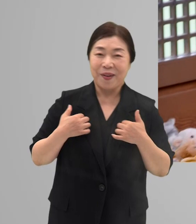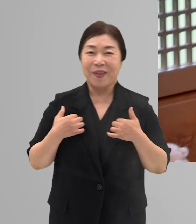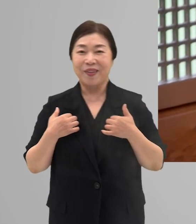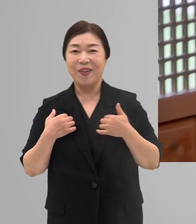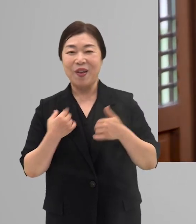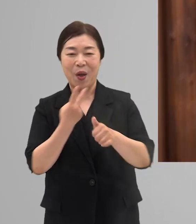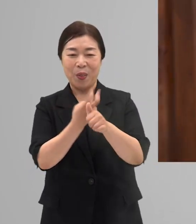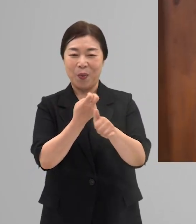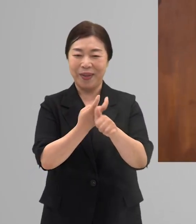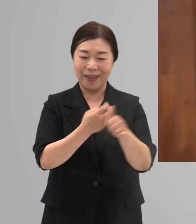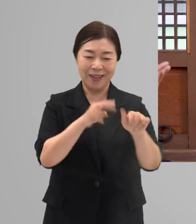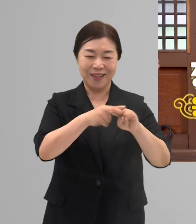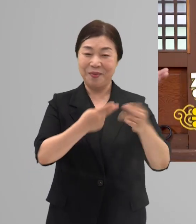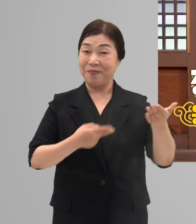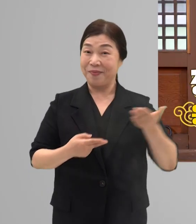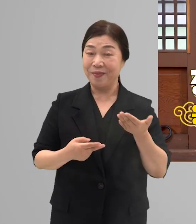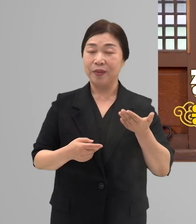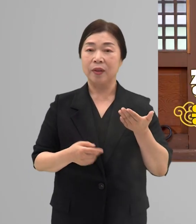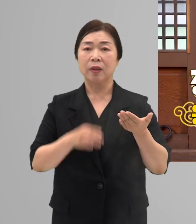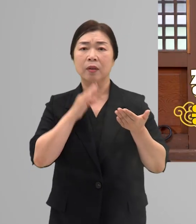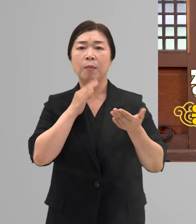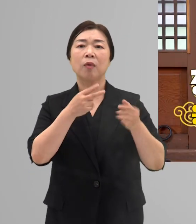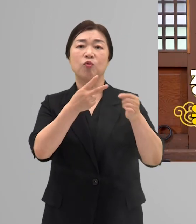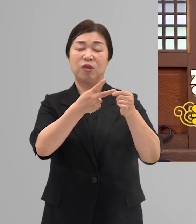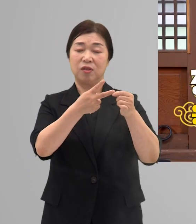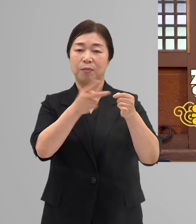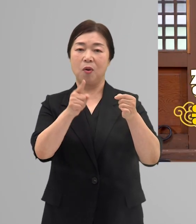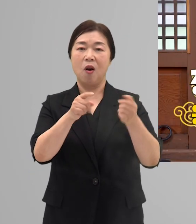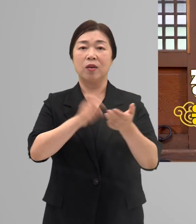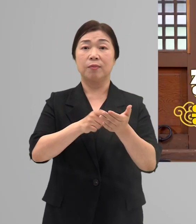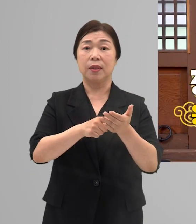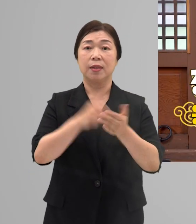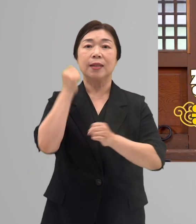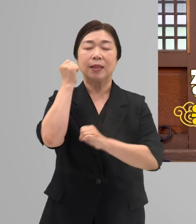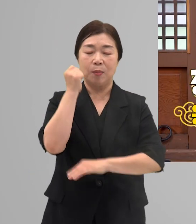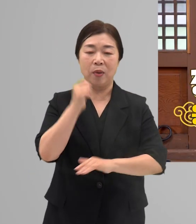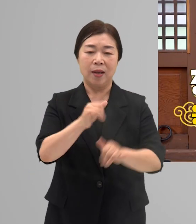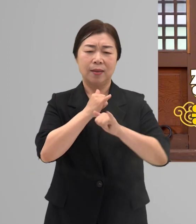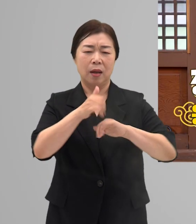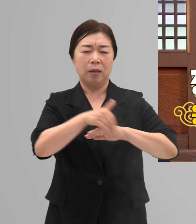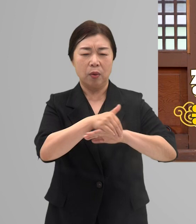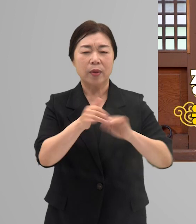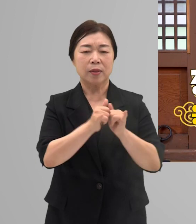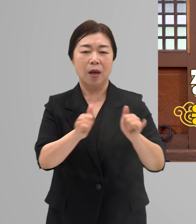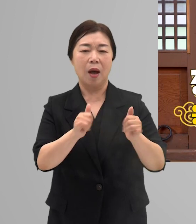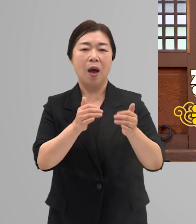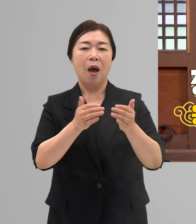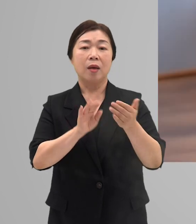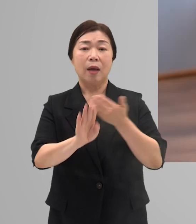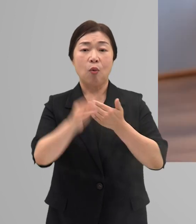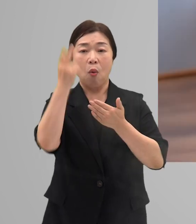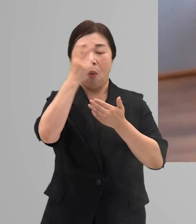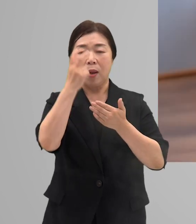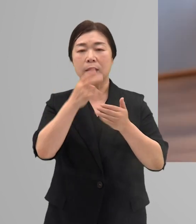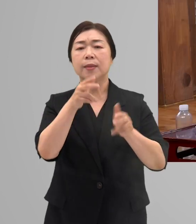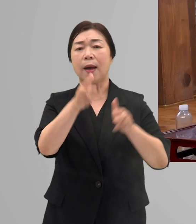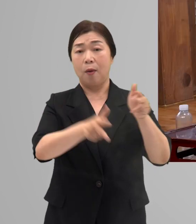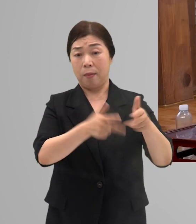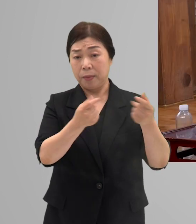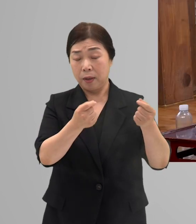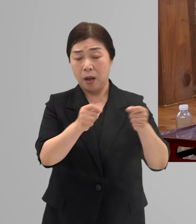네, 특히. 정답은 2번 응급실 기반 자살 시도자 사후 관리